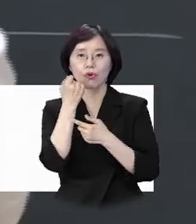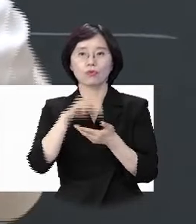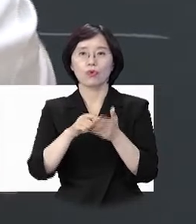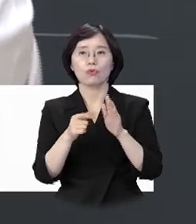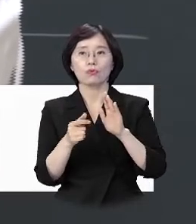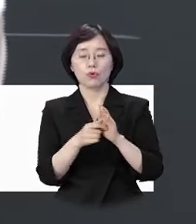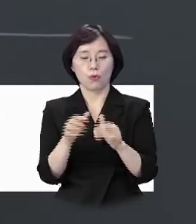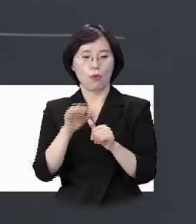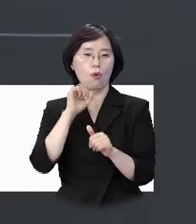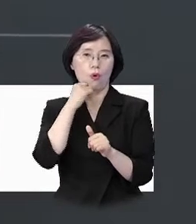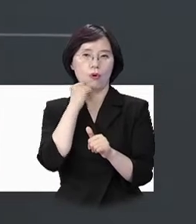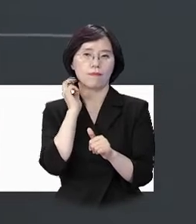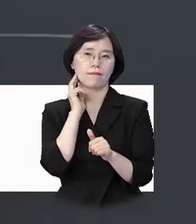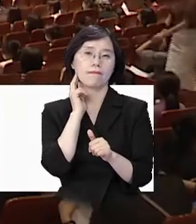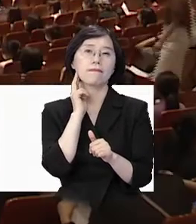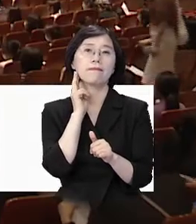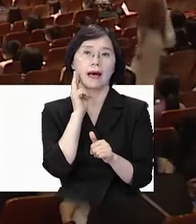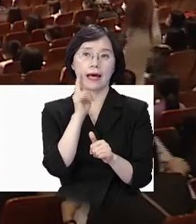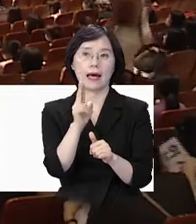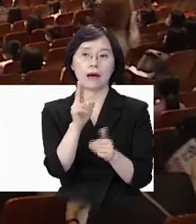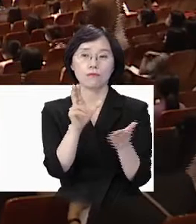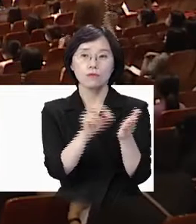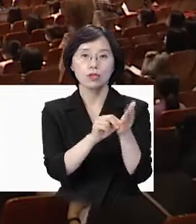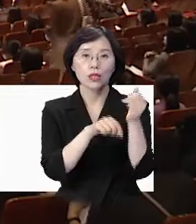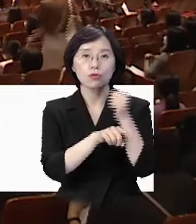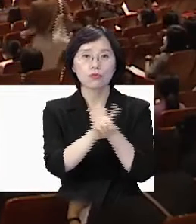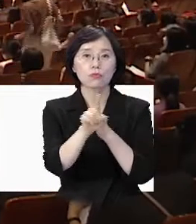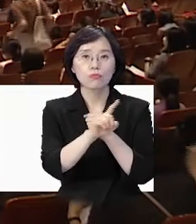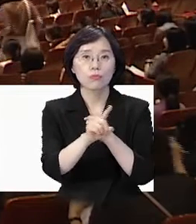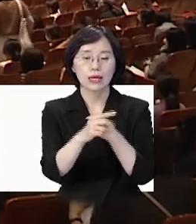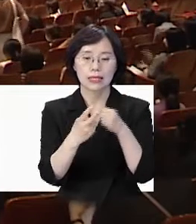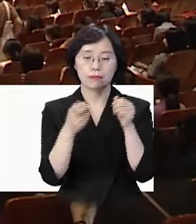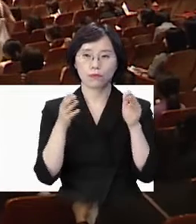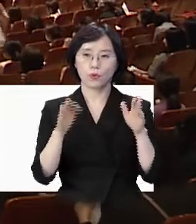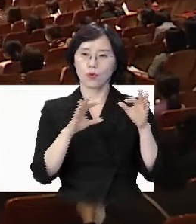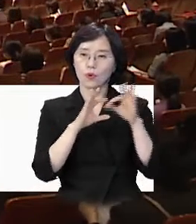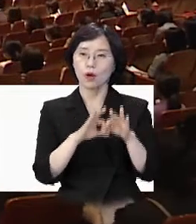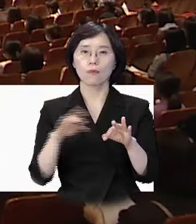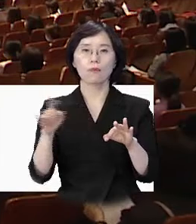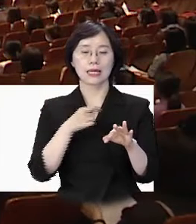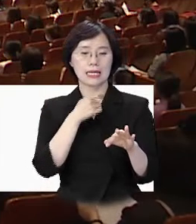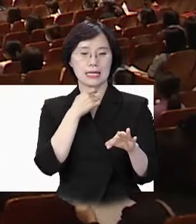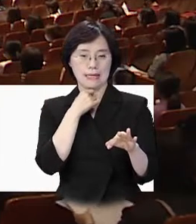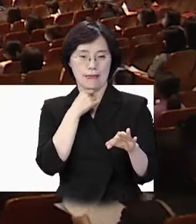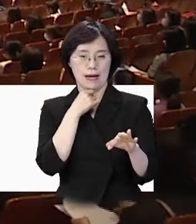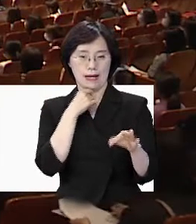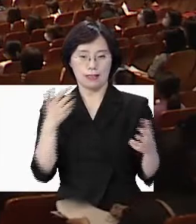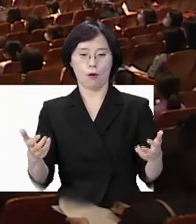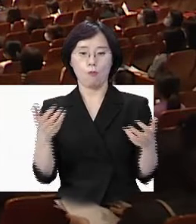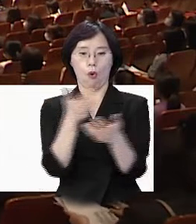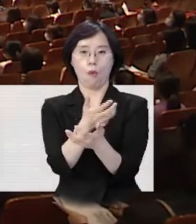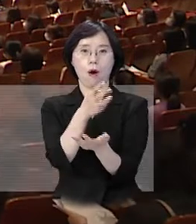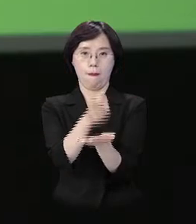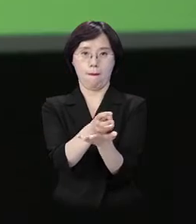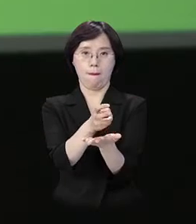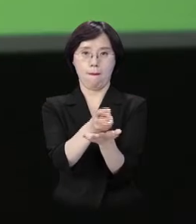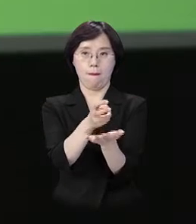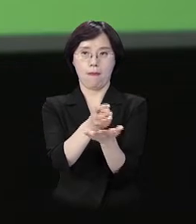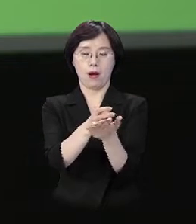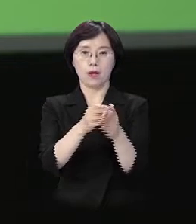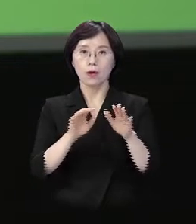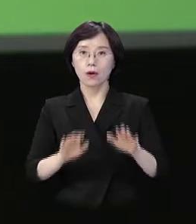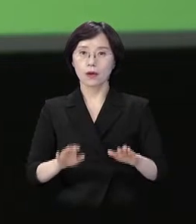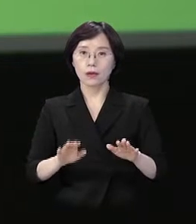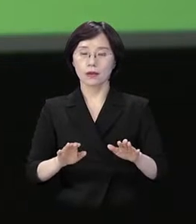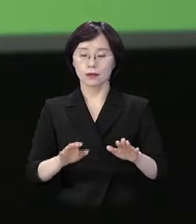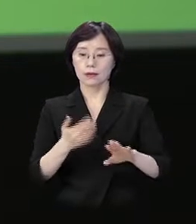정도로 상황이 심각해졌습니다. 문제의 바탕에는 20여 년 동안 유지되어 온 희망전부라는 제도가 있습니다.